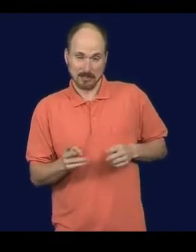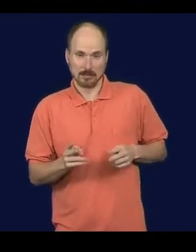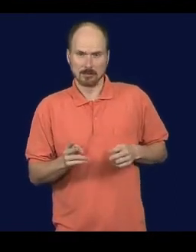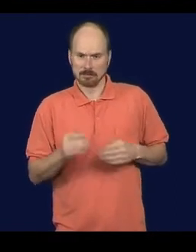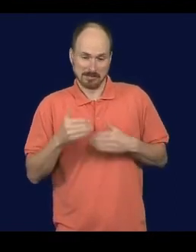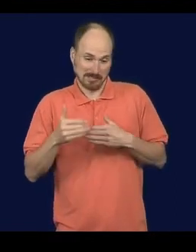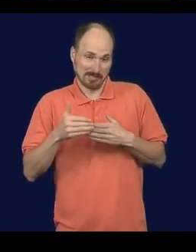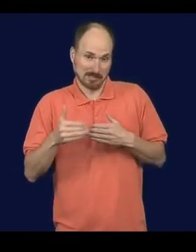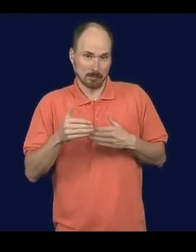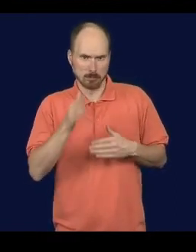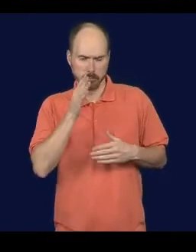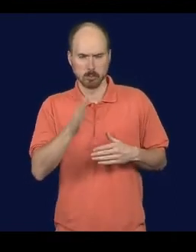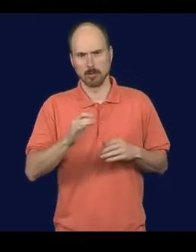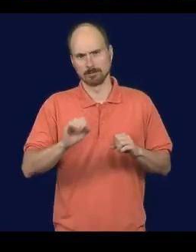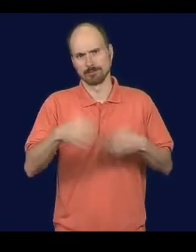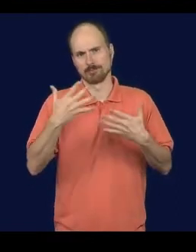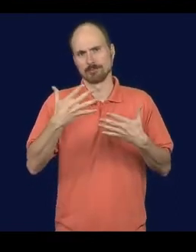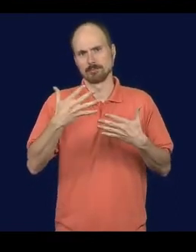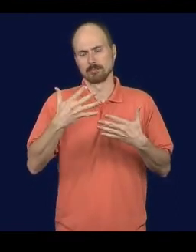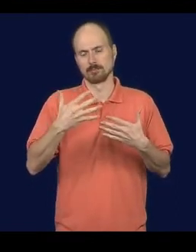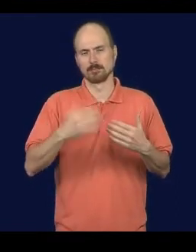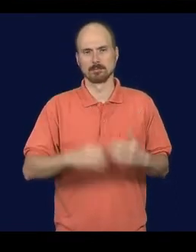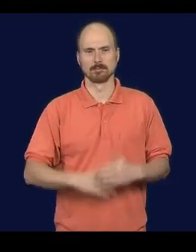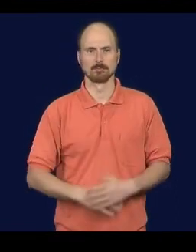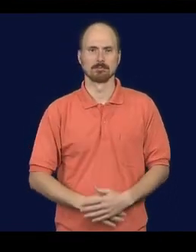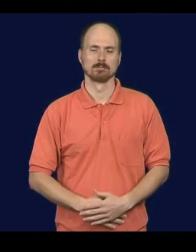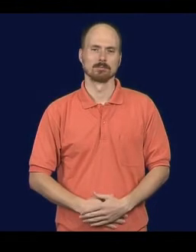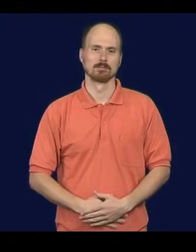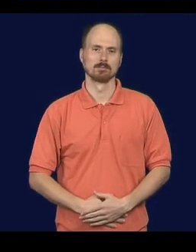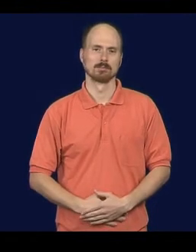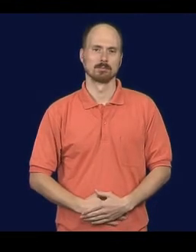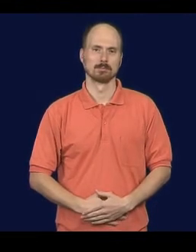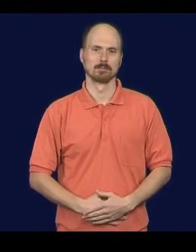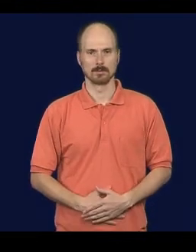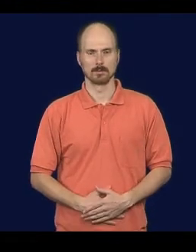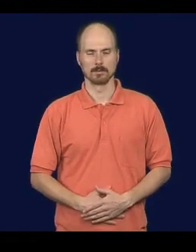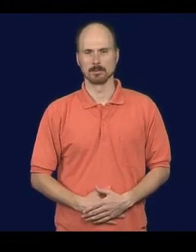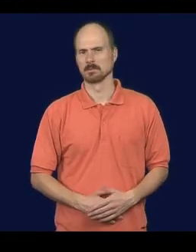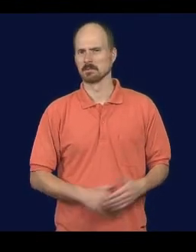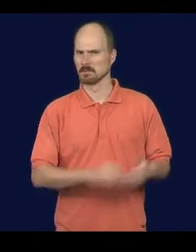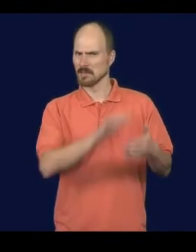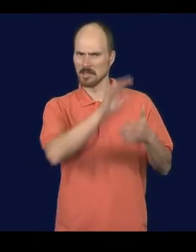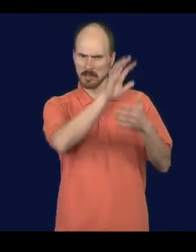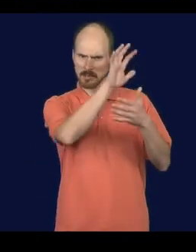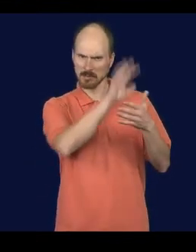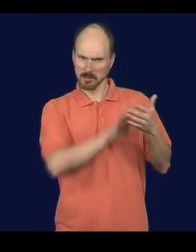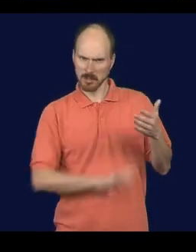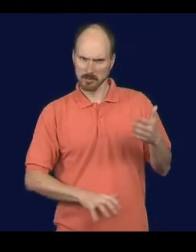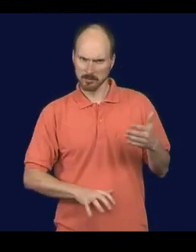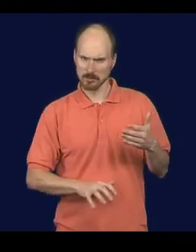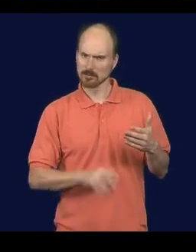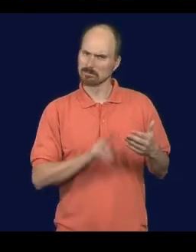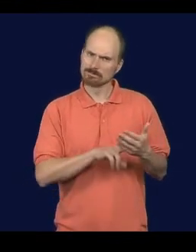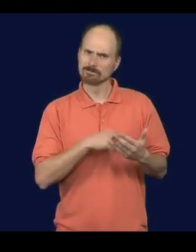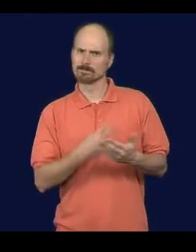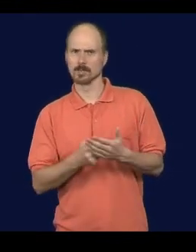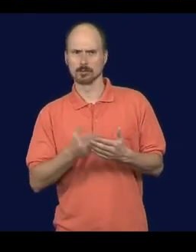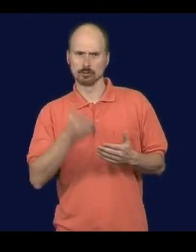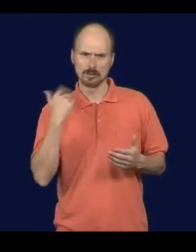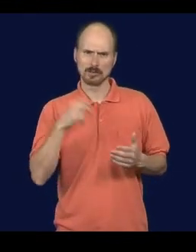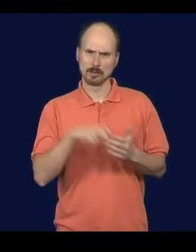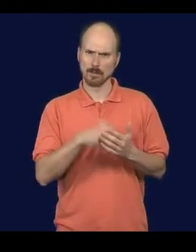pustil jenom Antelie, řekl jsem, že chci hodnak vygovat domů a už to jelo. Takže doporučuji, jo, je